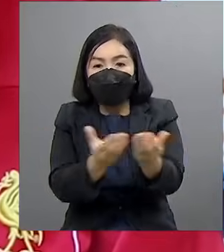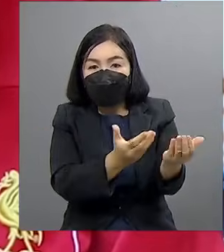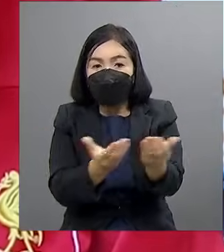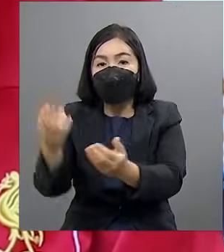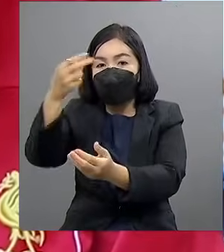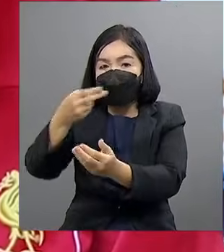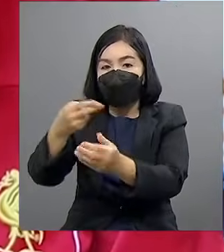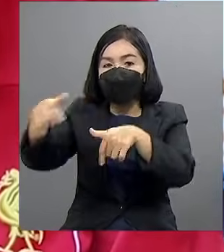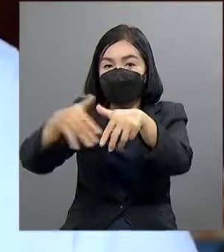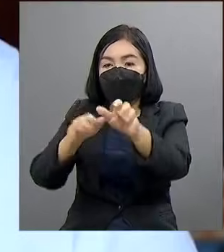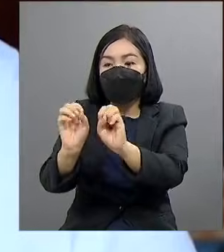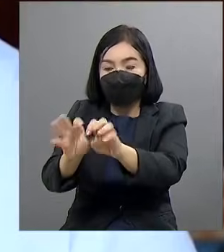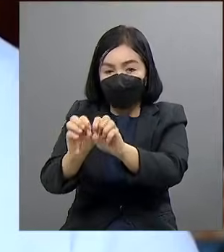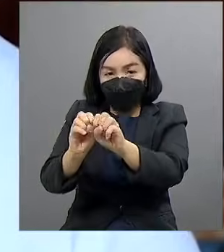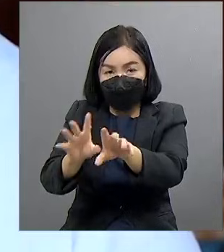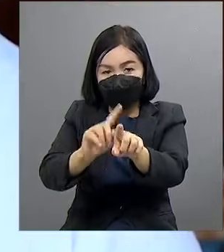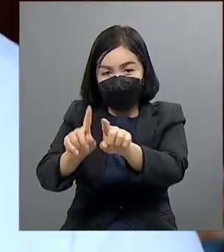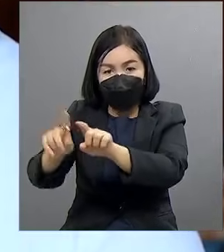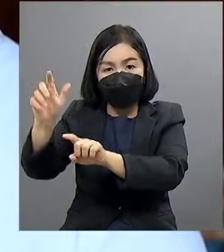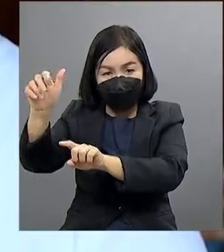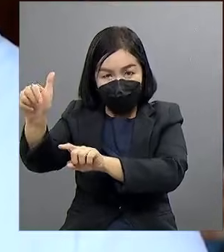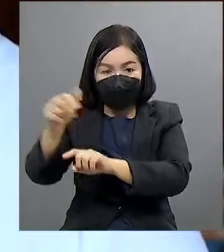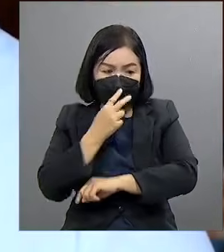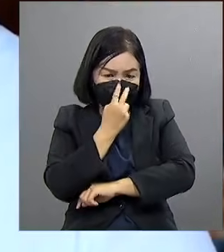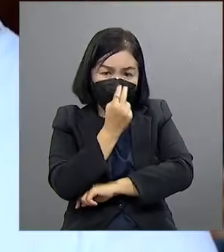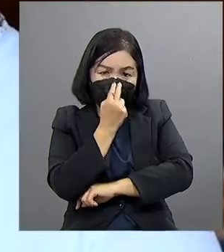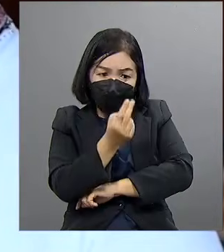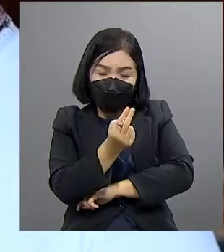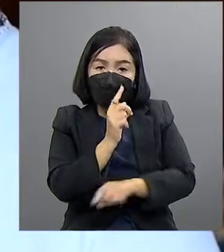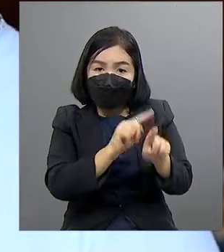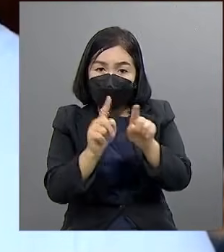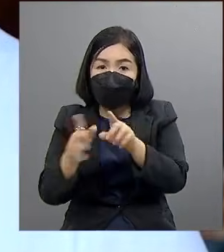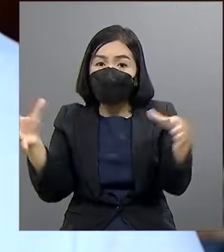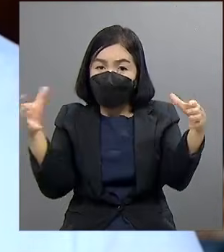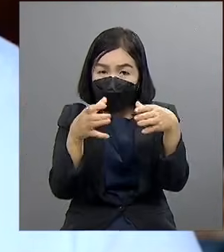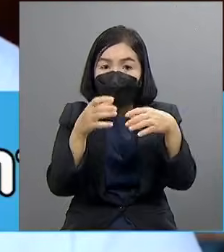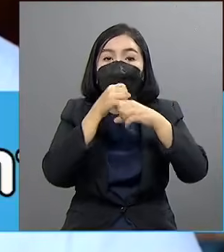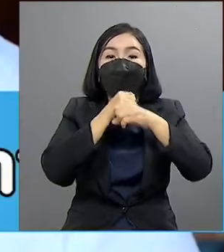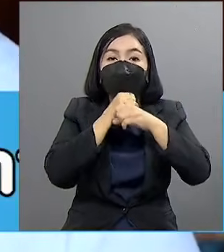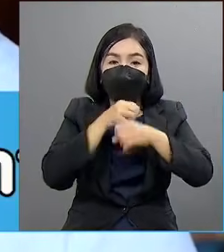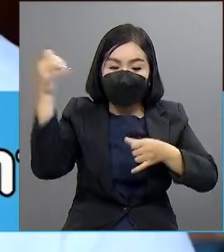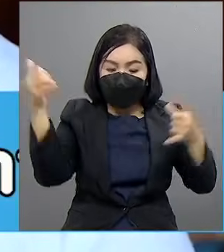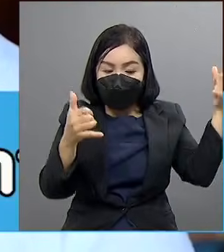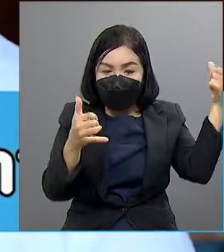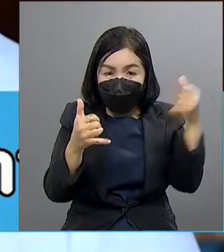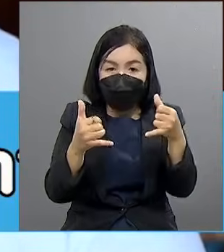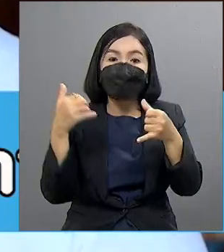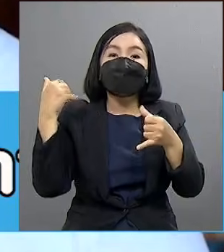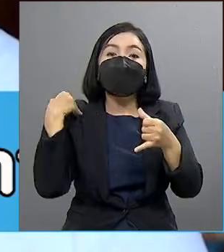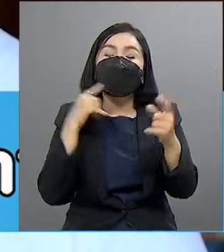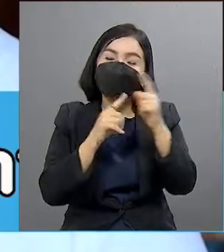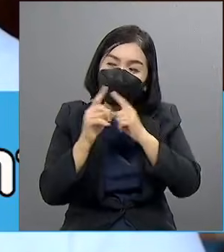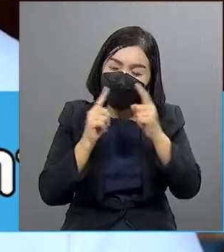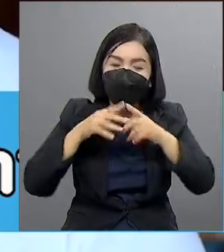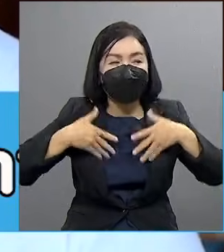อดภูมิปัญญาท้องถิ่นนะคะจากการที่สังเกตในแต่ละครั้งที่ผู้สูงอายุนะคะมารวมกลุ่มกันนะคะก็จะมีการพูดคุยสนุกสนาน